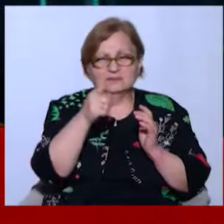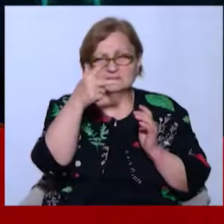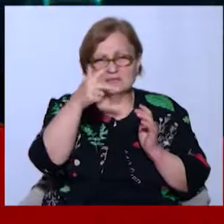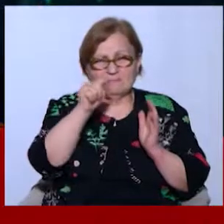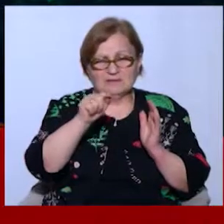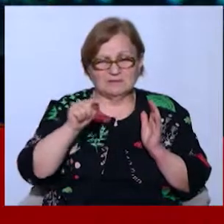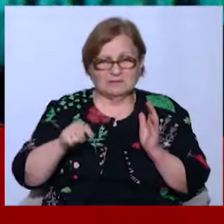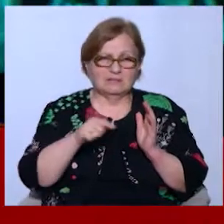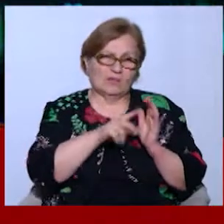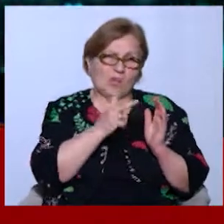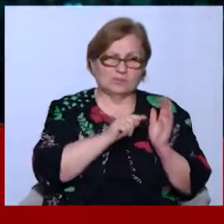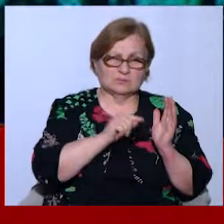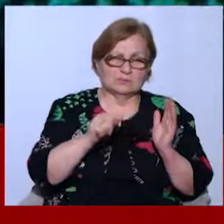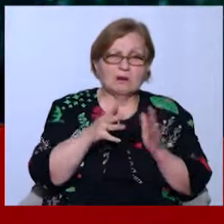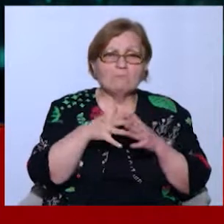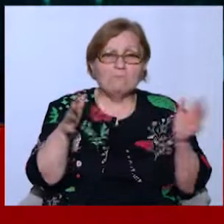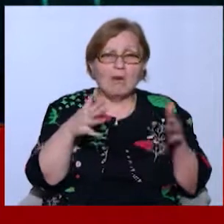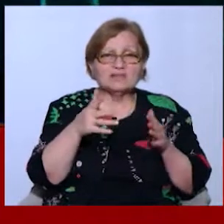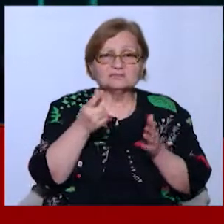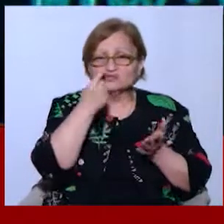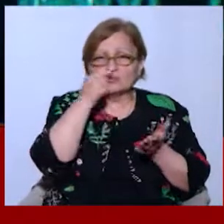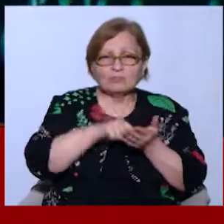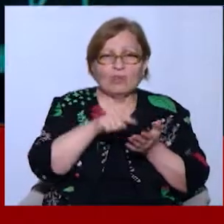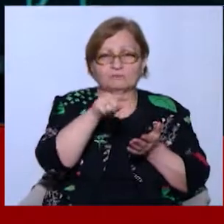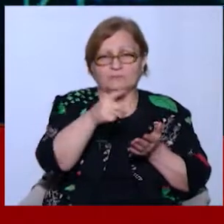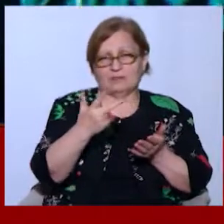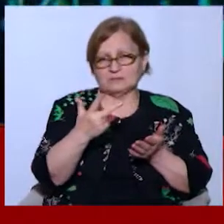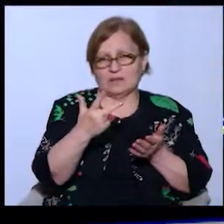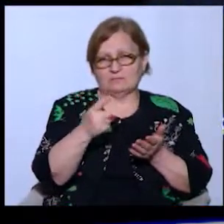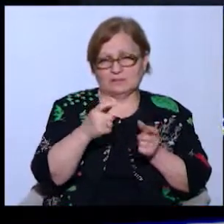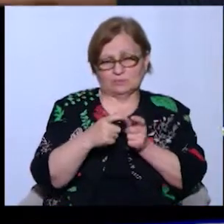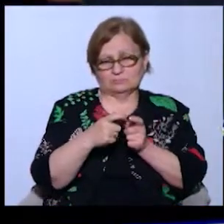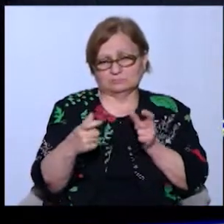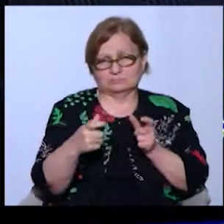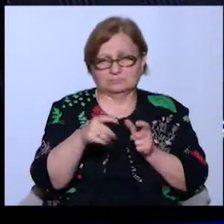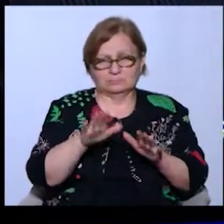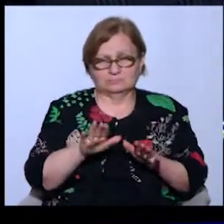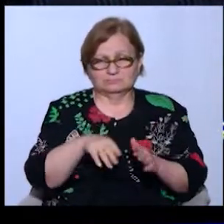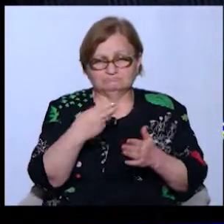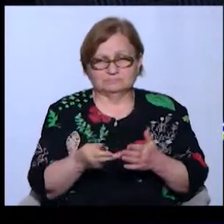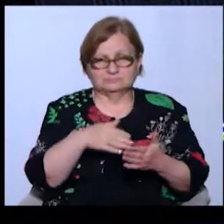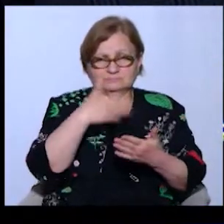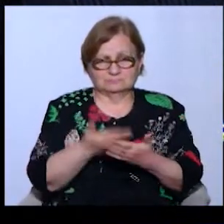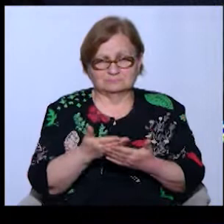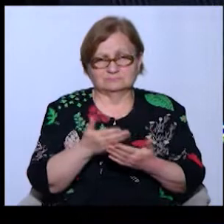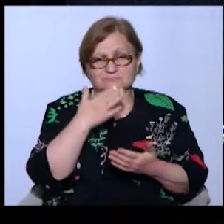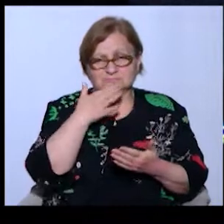შემდეგ. გაცილებით მეტი ალბათობა იქნება 3-იანის ამოსვლის, ვიდრე 2-იანის და აქ თუ სიტყვაზე ჩვენ გვაქვს